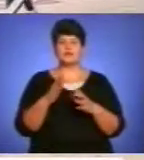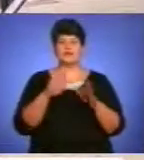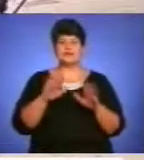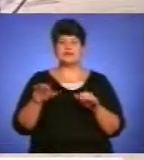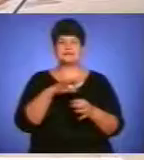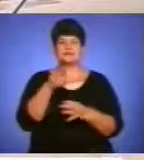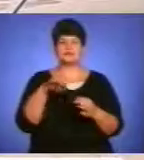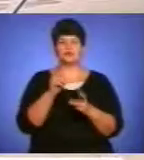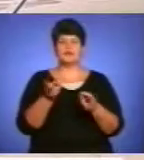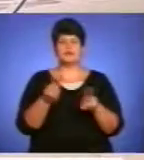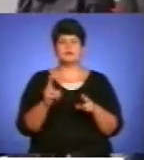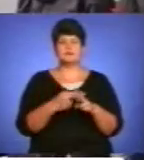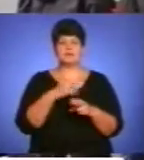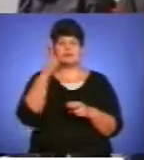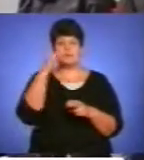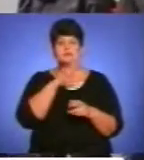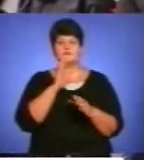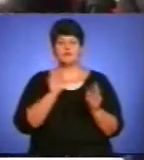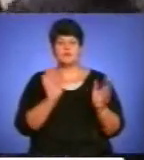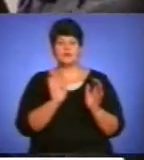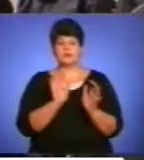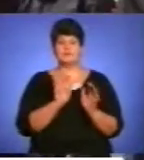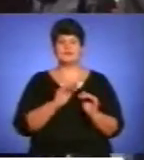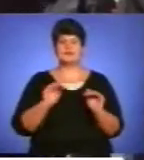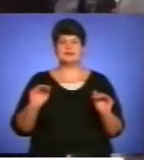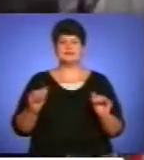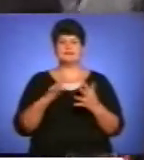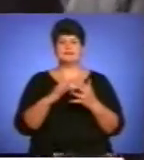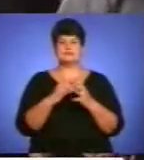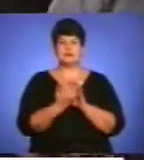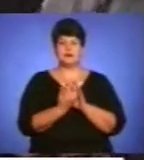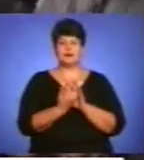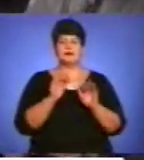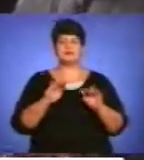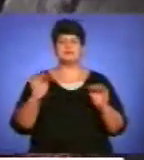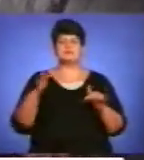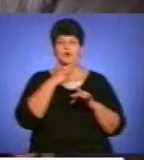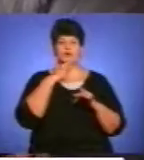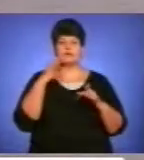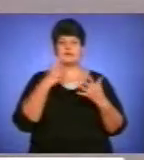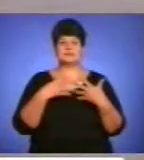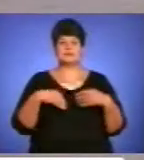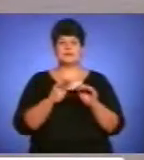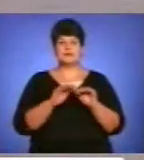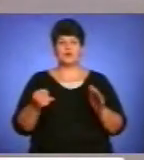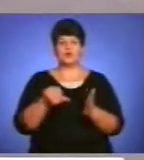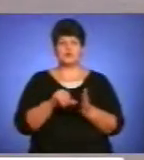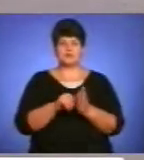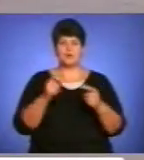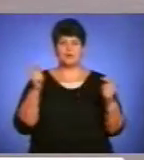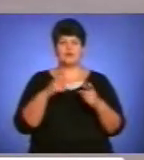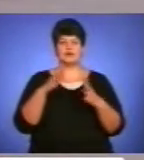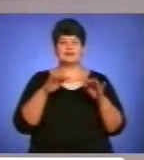залишилися без батьківського піклування. Учні сільської місцевості, діти з багатодітних сімей, діти-учасників бойових дій до 23